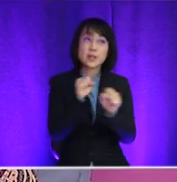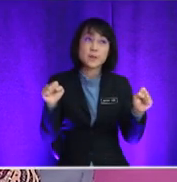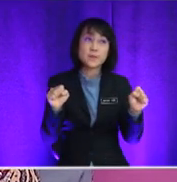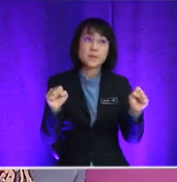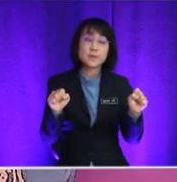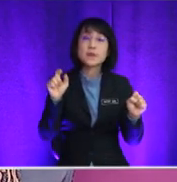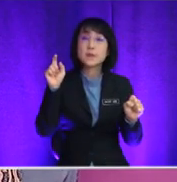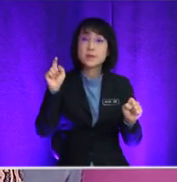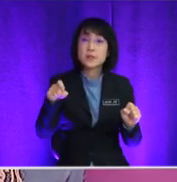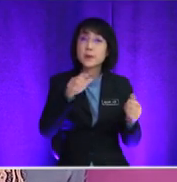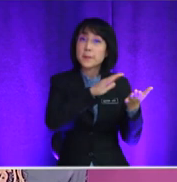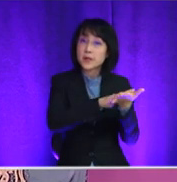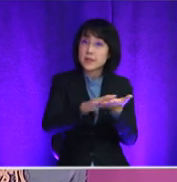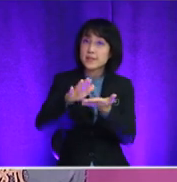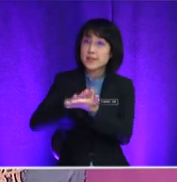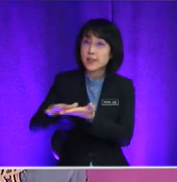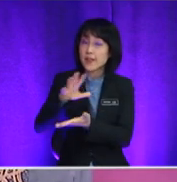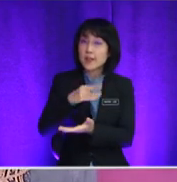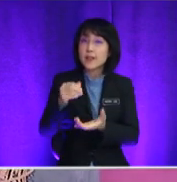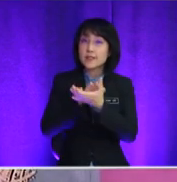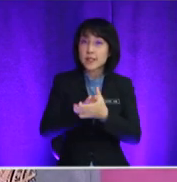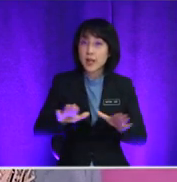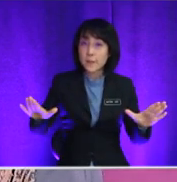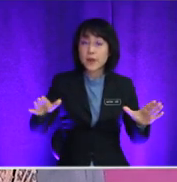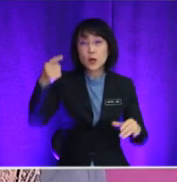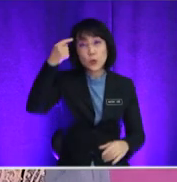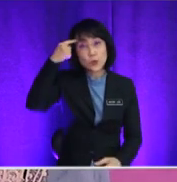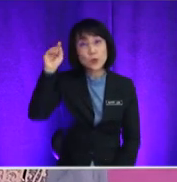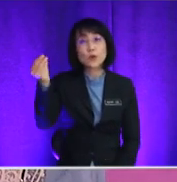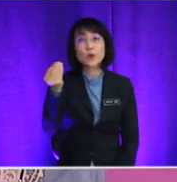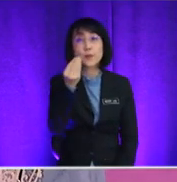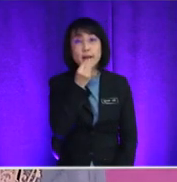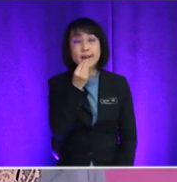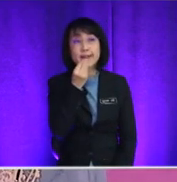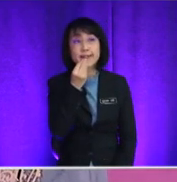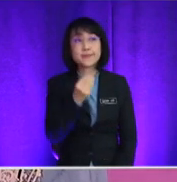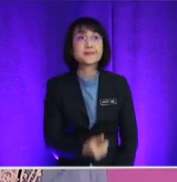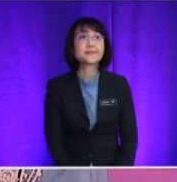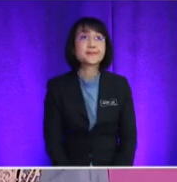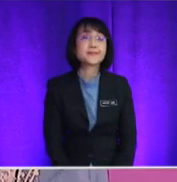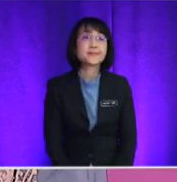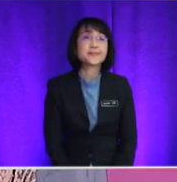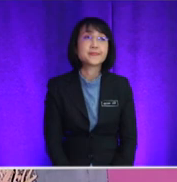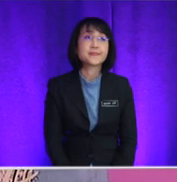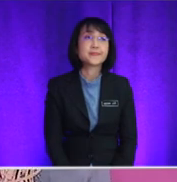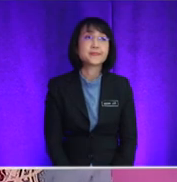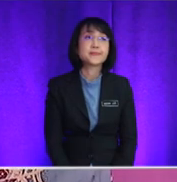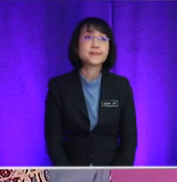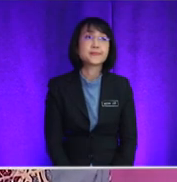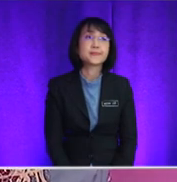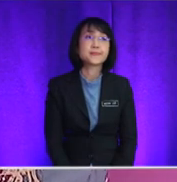bersih dan selamat dimakan Oke jadi antara yang perlu kita